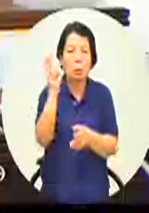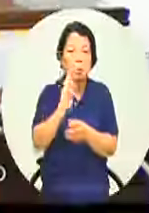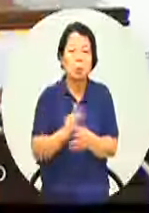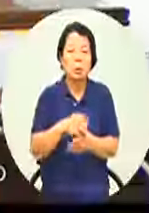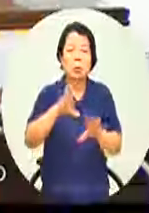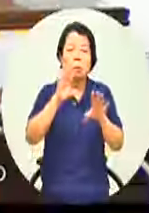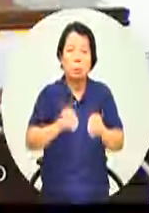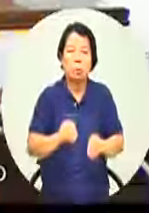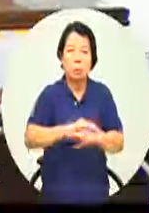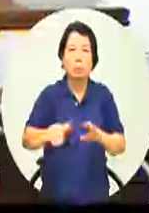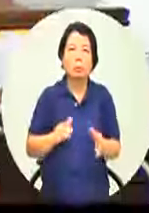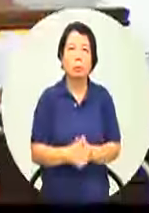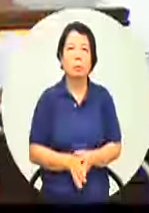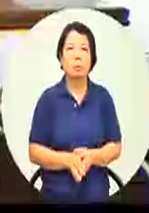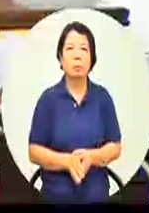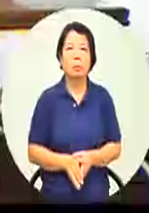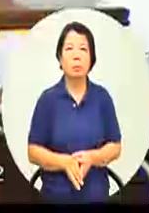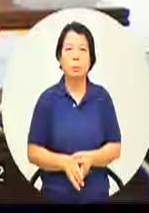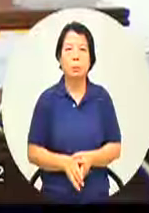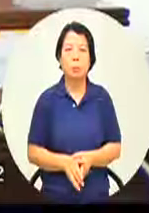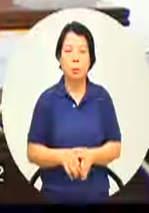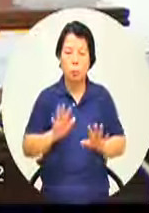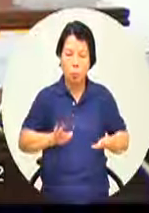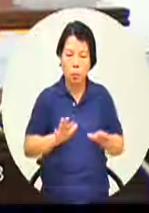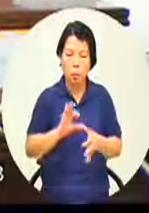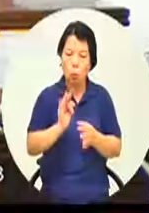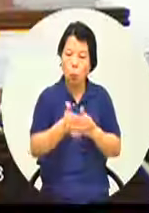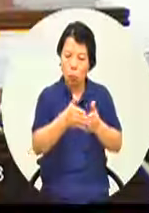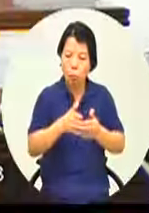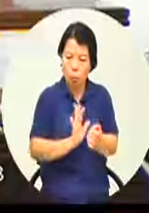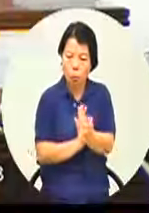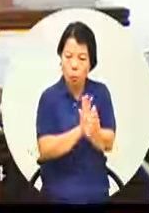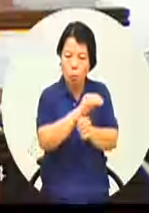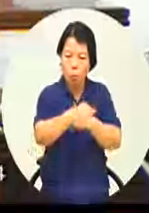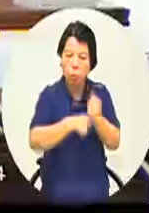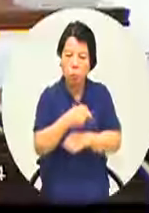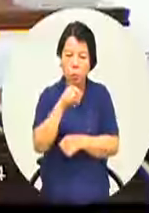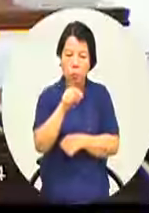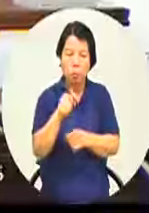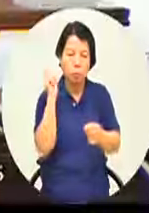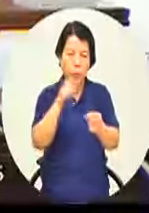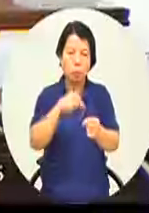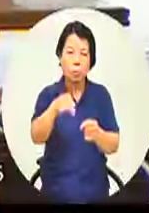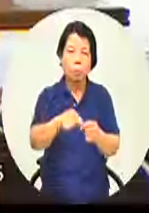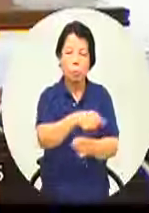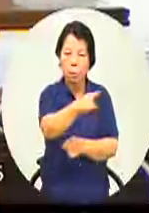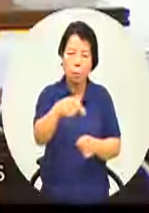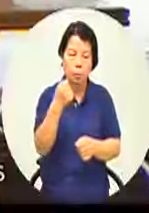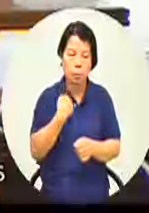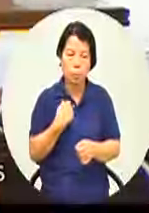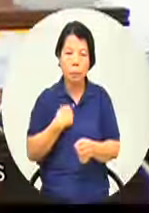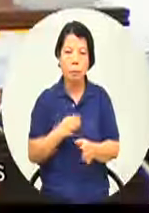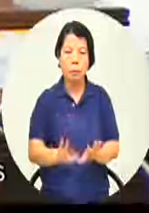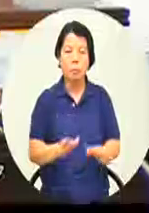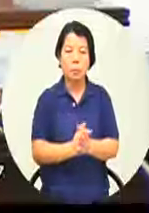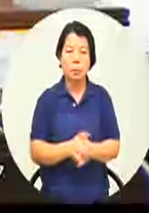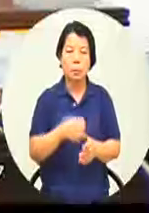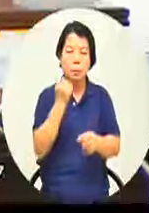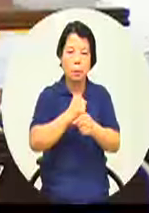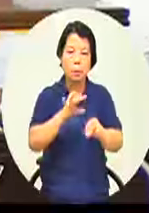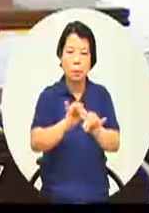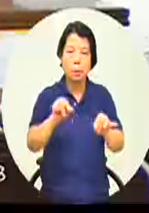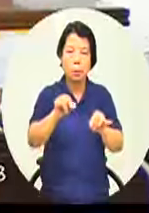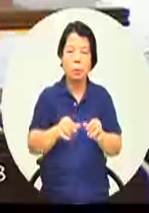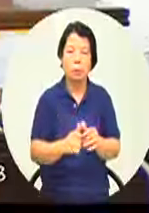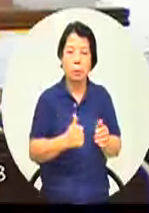需要水的没有水，所以我今天为什么要推动这个理想，然后让大家知道说这个造土它其